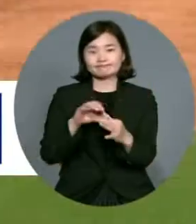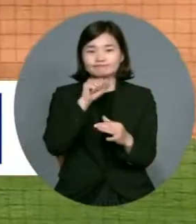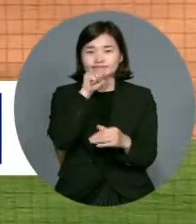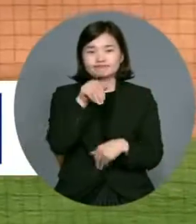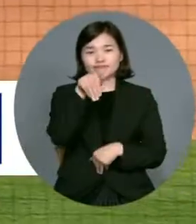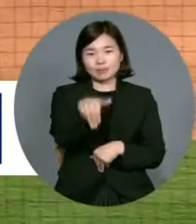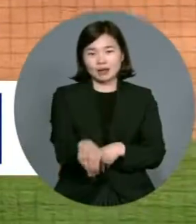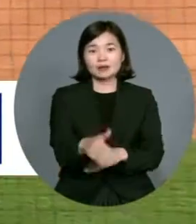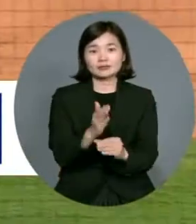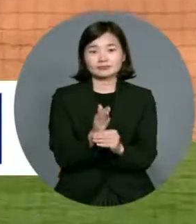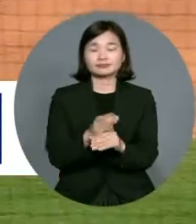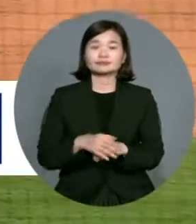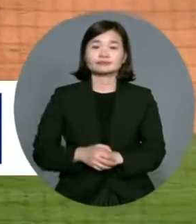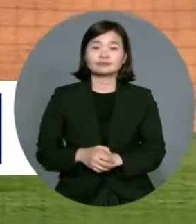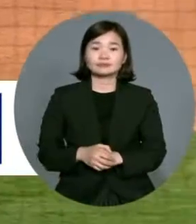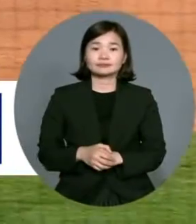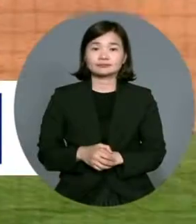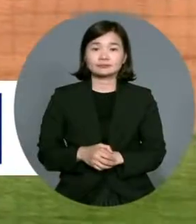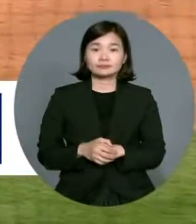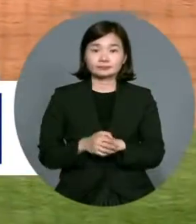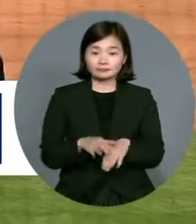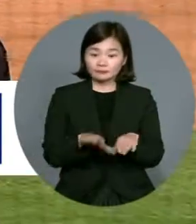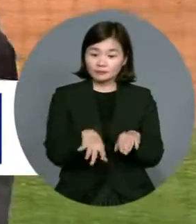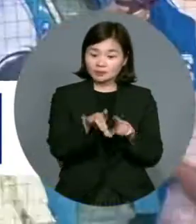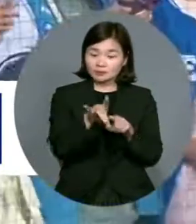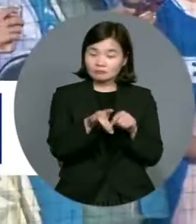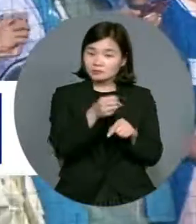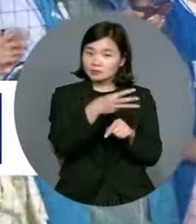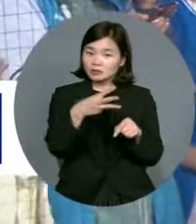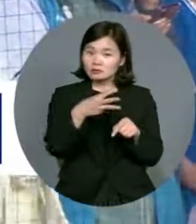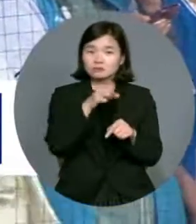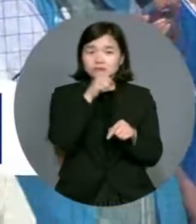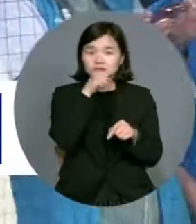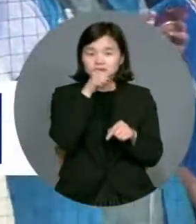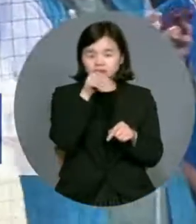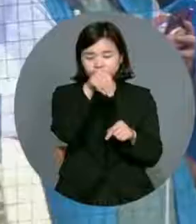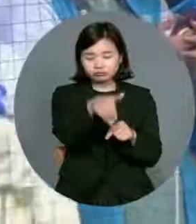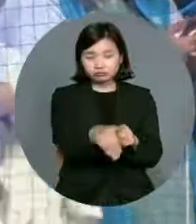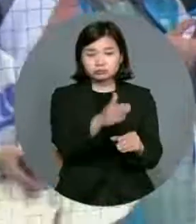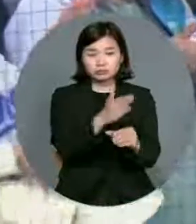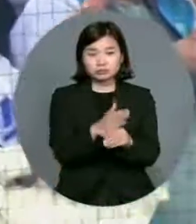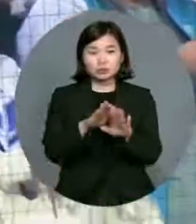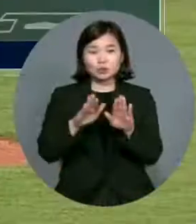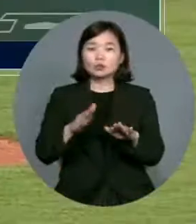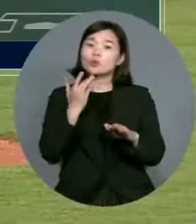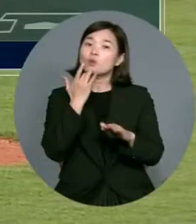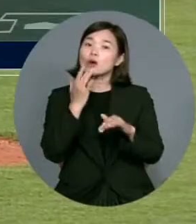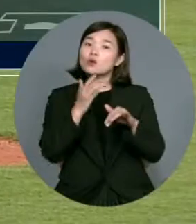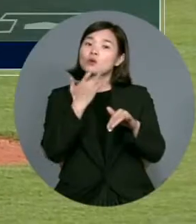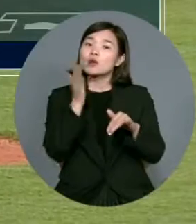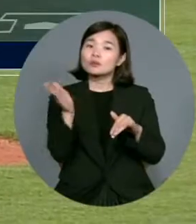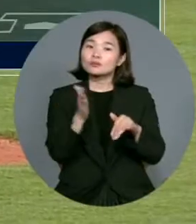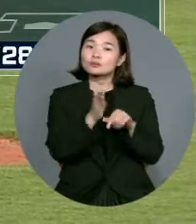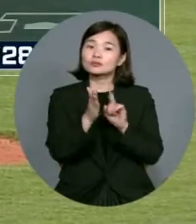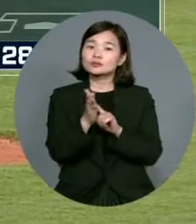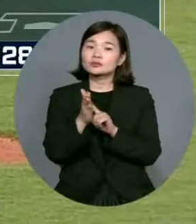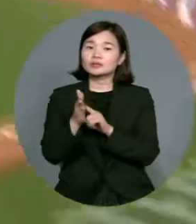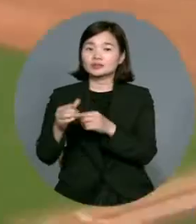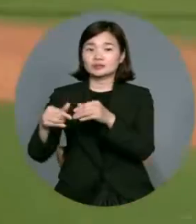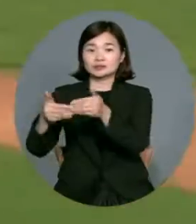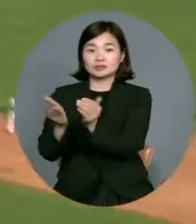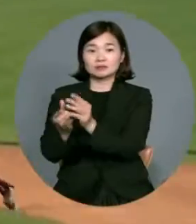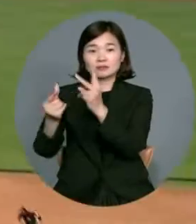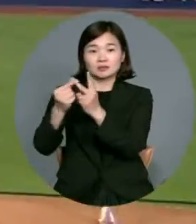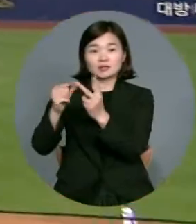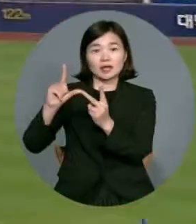패배를 기록했습니다 시 즌 초반 부진에서 벗어나지 못하고 있는 삼성은 오는 화요일 부터 리그 2위인 lg